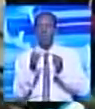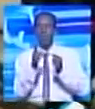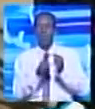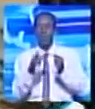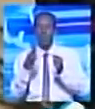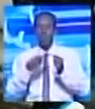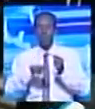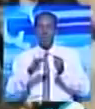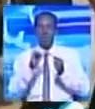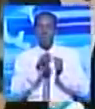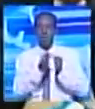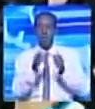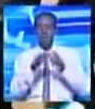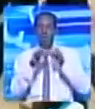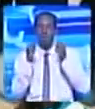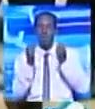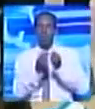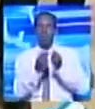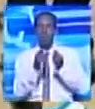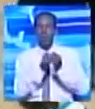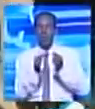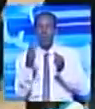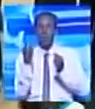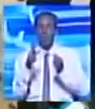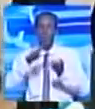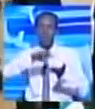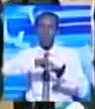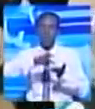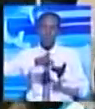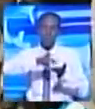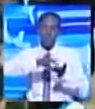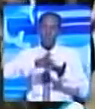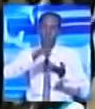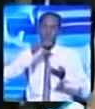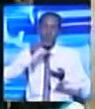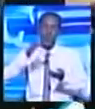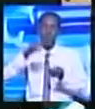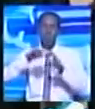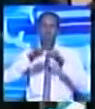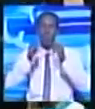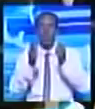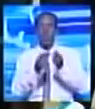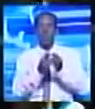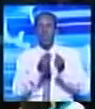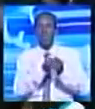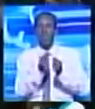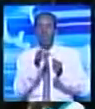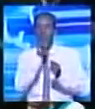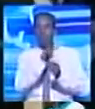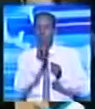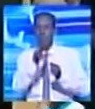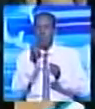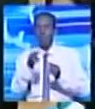les stagiaires ont concocté quelques danses et chants traditionnels. Et enfin, fier de la visite,